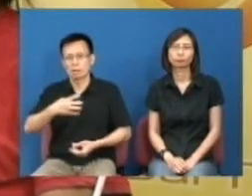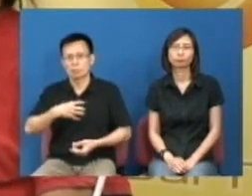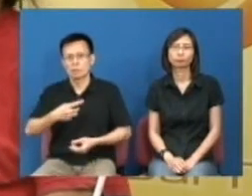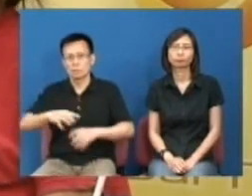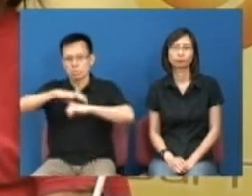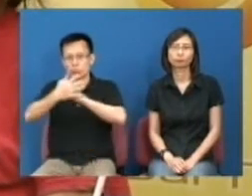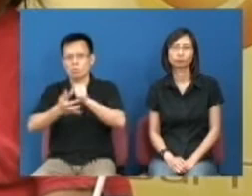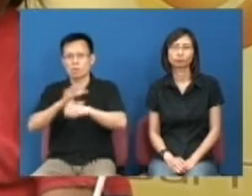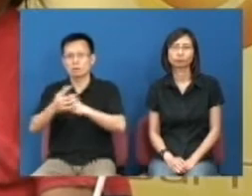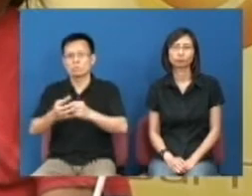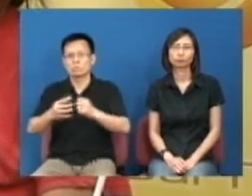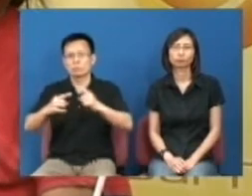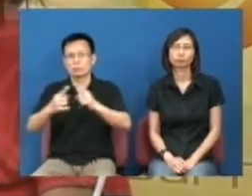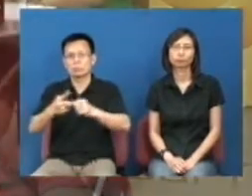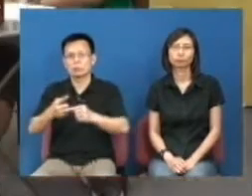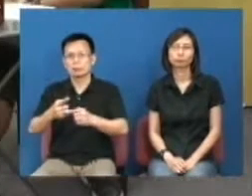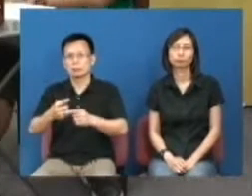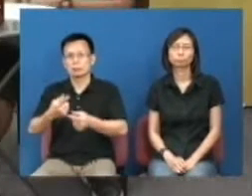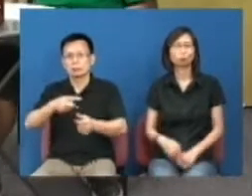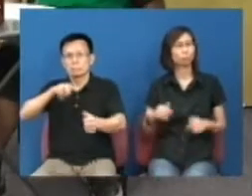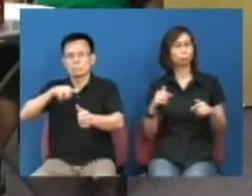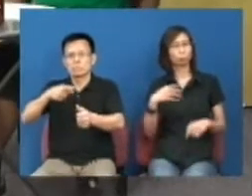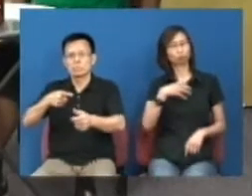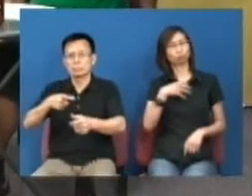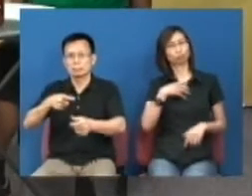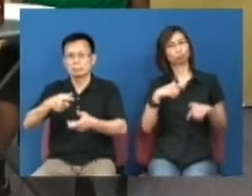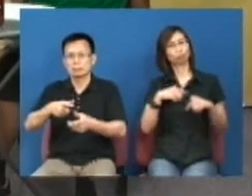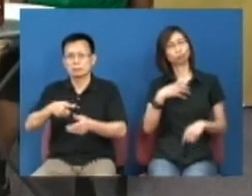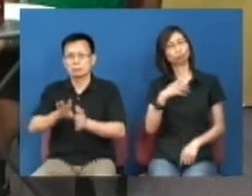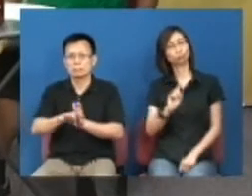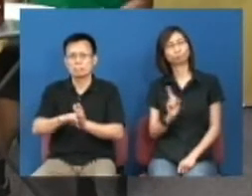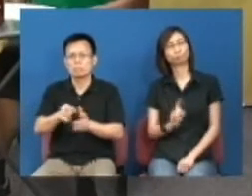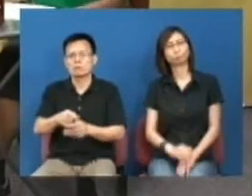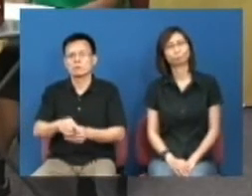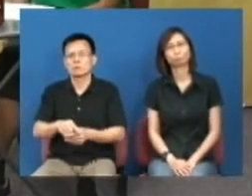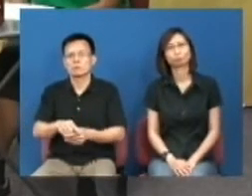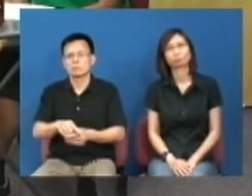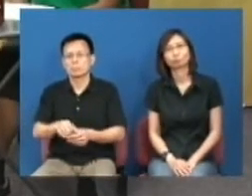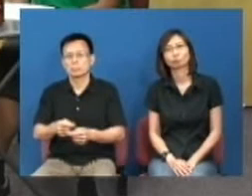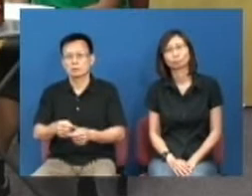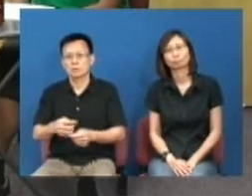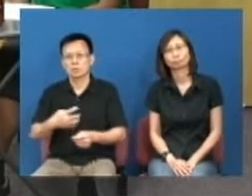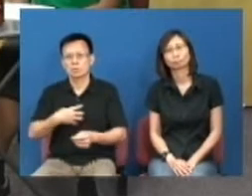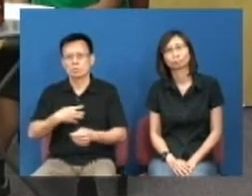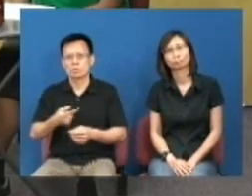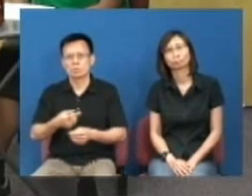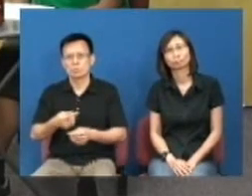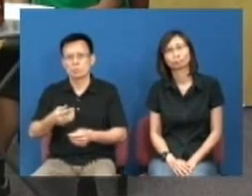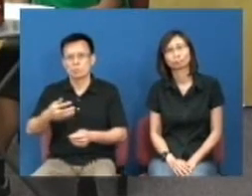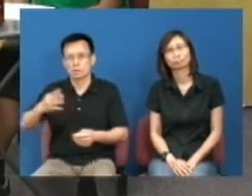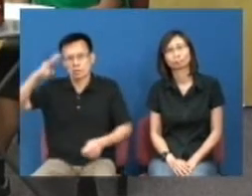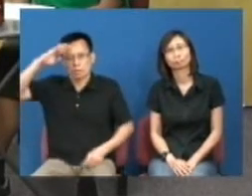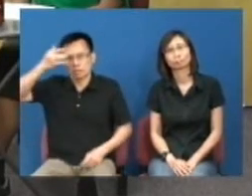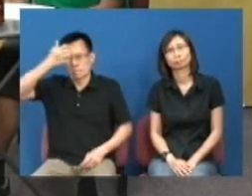嘅人都係賊咁嘅方式去執法咧，絕對唔得啦，係咪？即係。我覺得曾偉雄呢個人最多